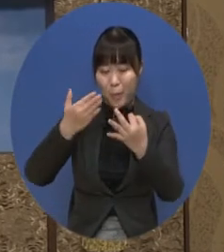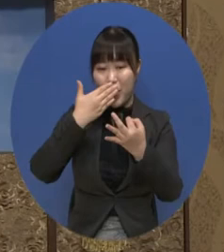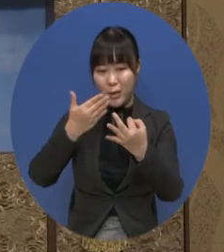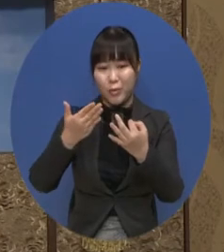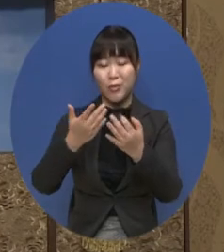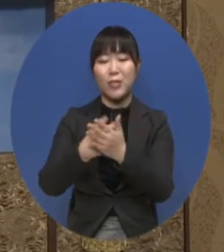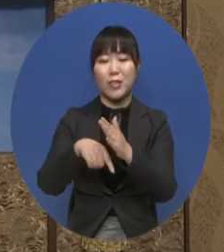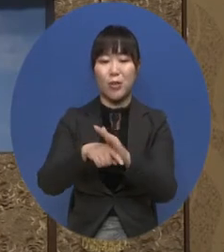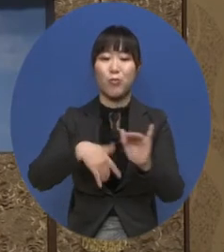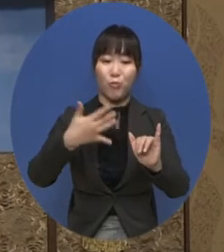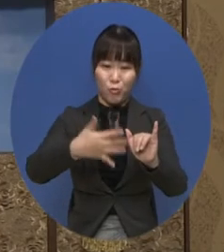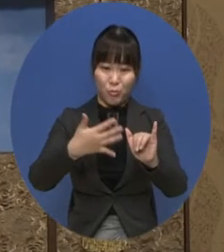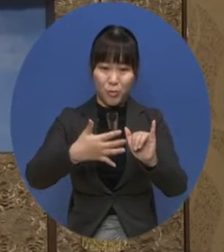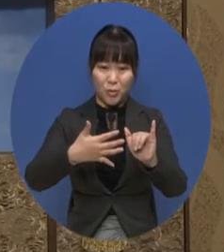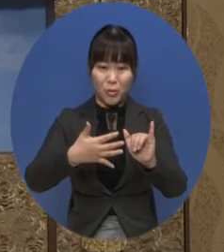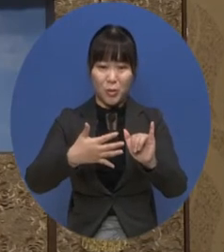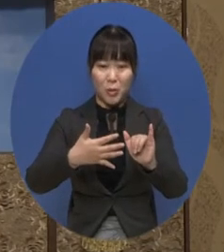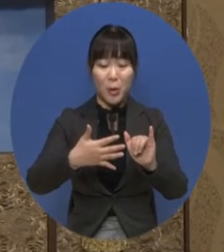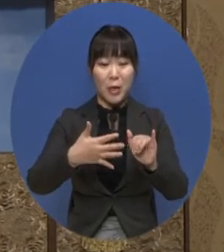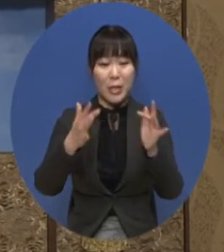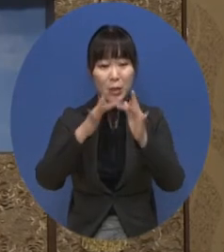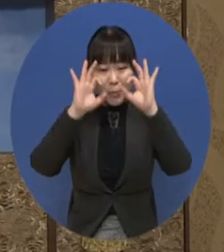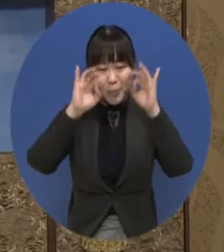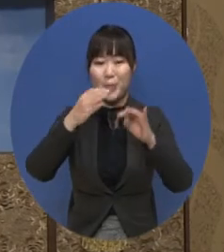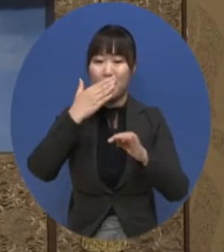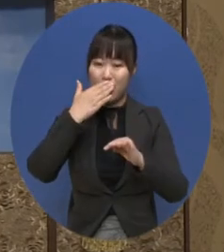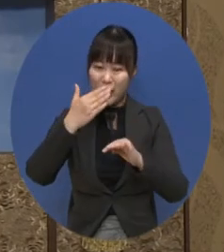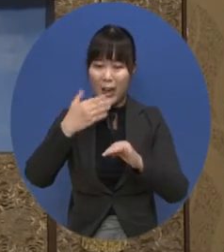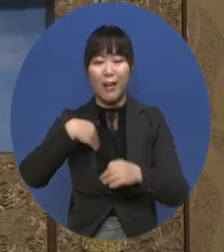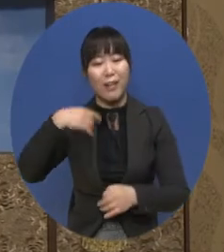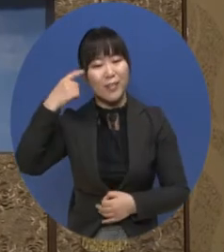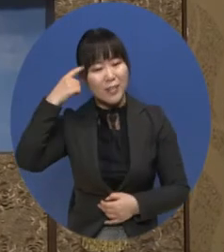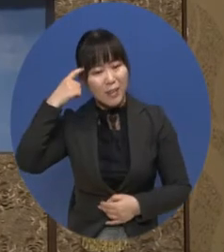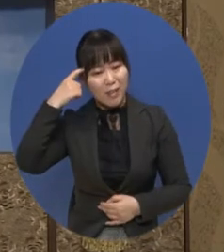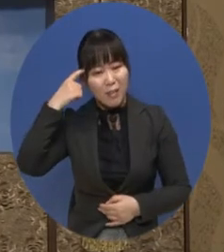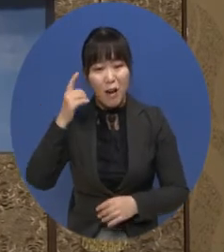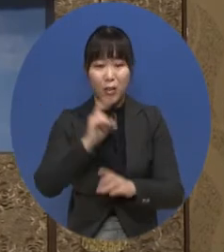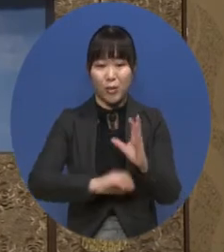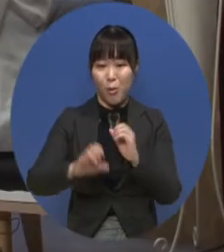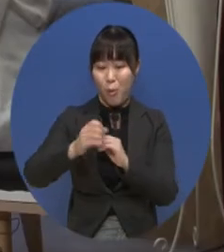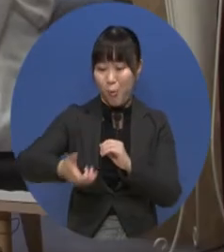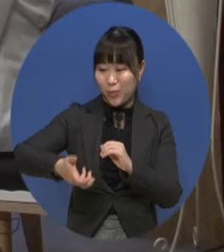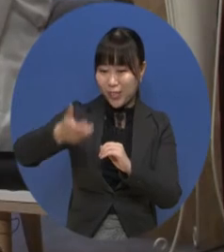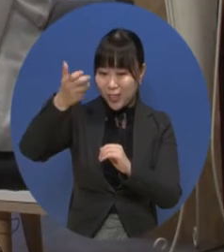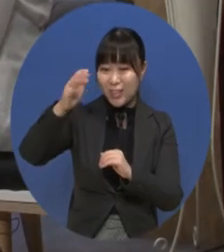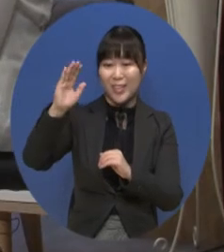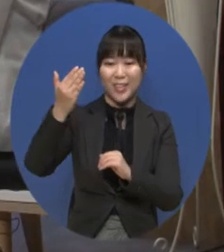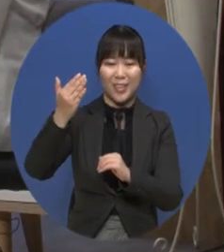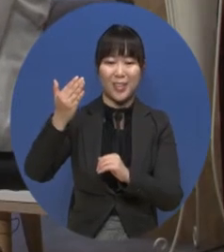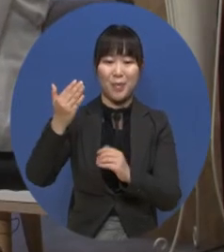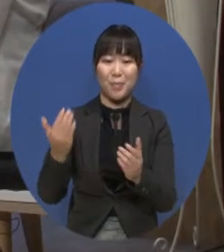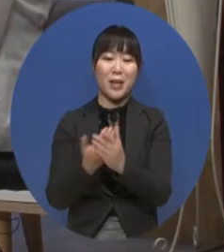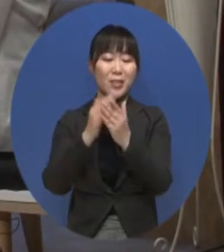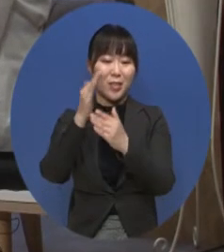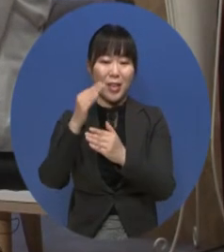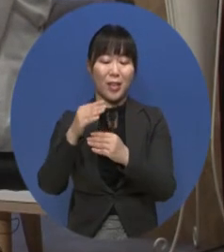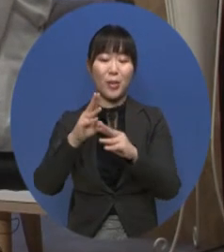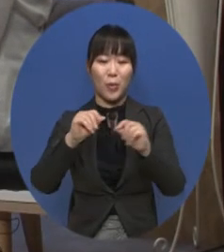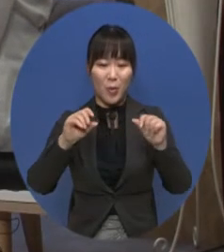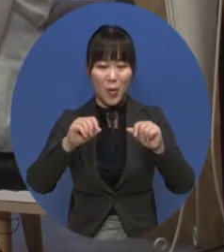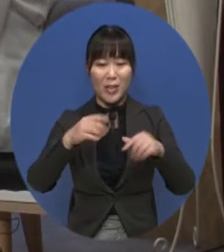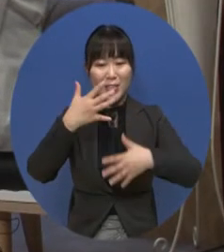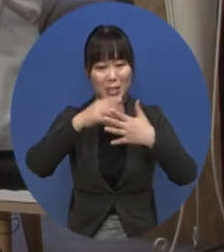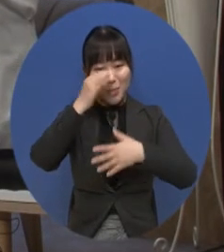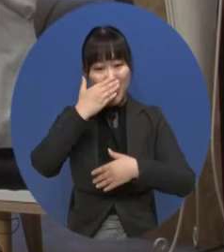있도록 유튜브 라이브로 해서 온라인으로 실시간 중계를 해볼까 하고 훨씬 있어요. 훨씬 더 업그레이드된 네. 토요극장으로 네. 또 찾아뵐